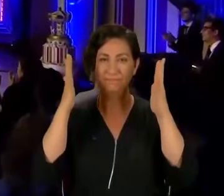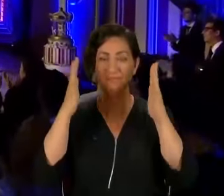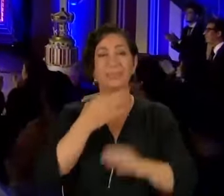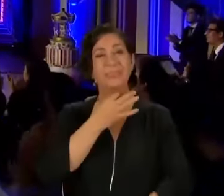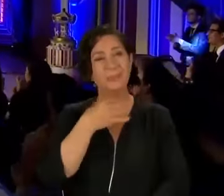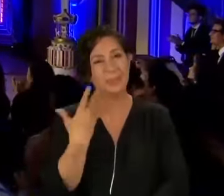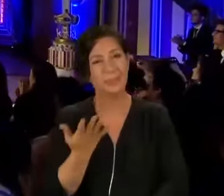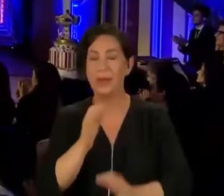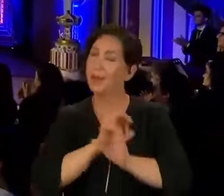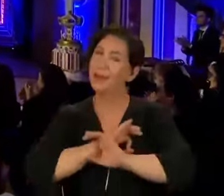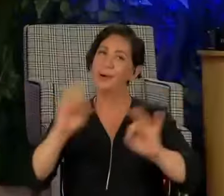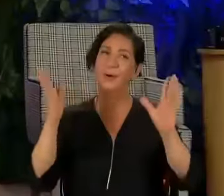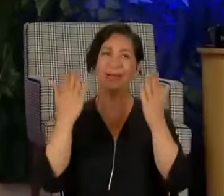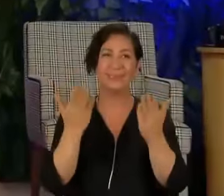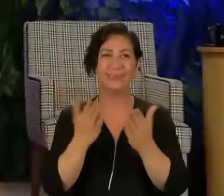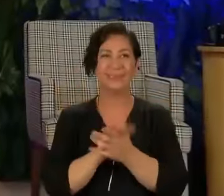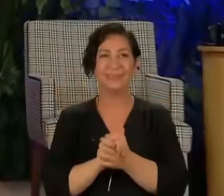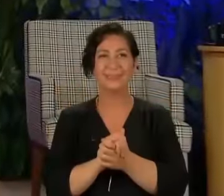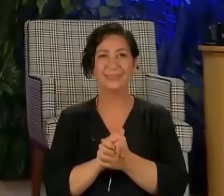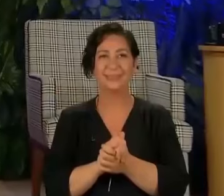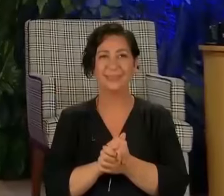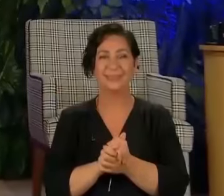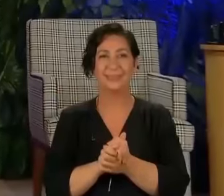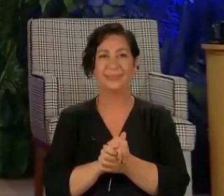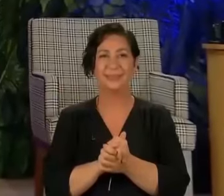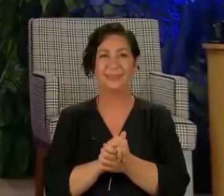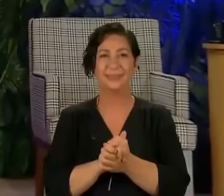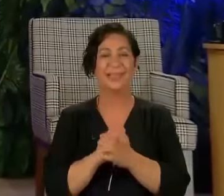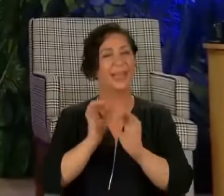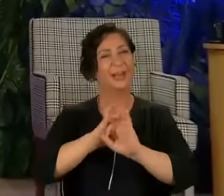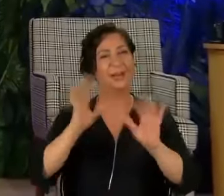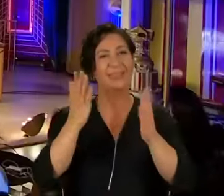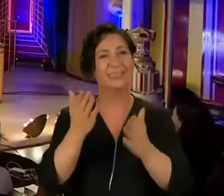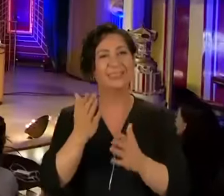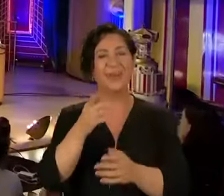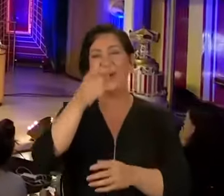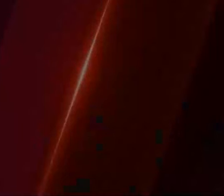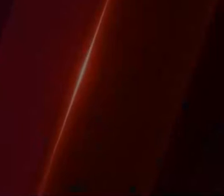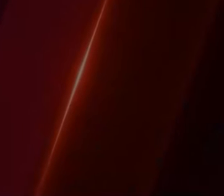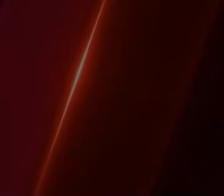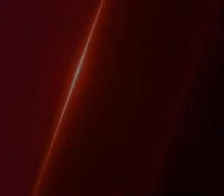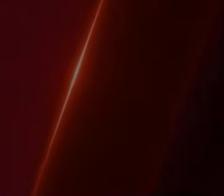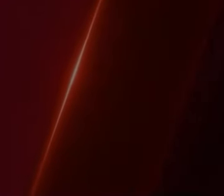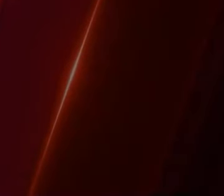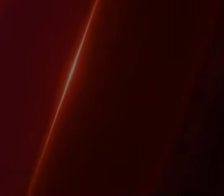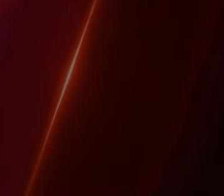Teşekkür ederim. Harikulades. Oh, o kanada sarıldım şu an.